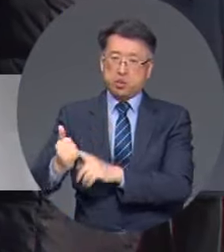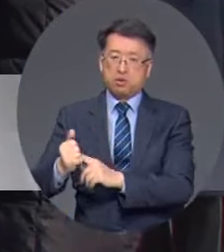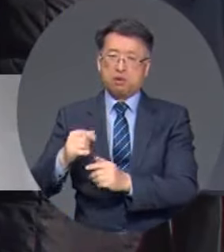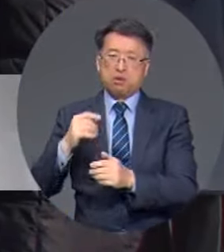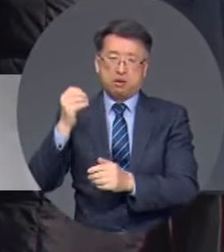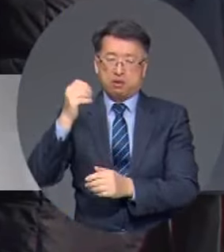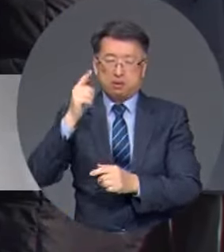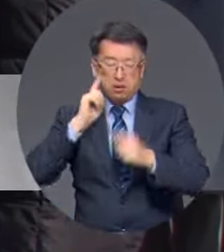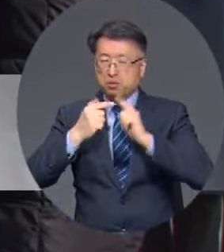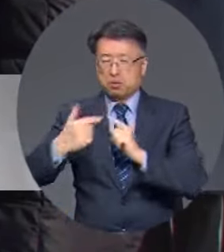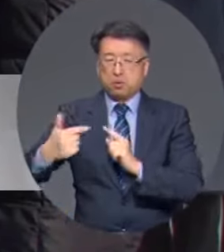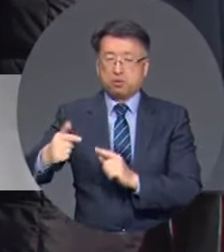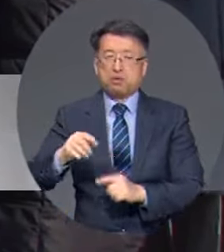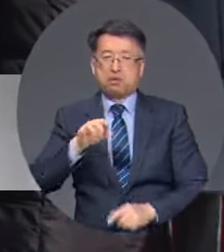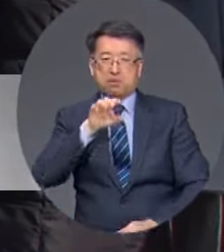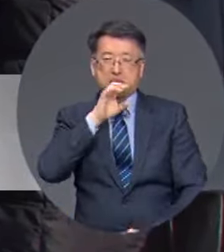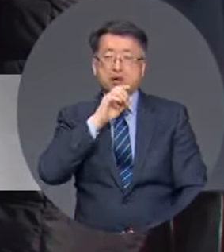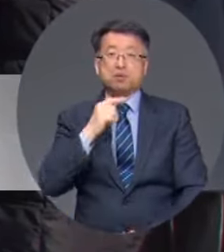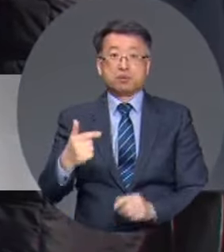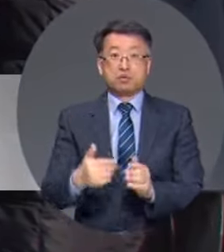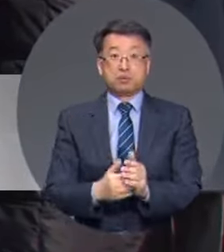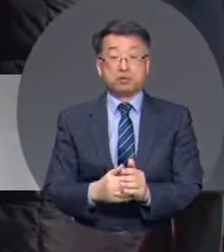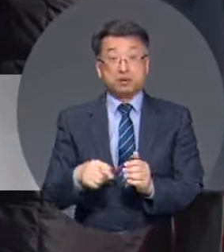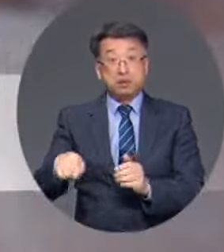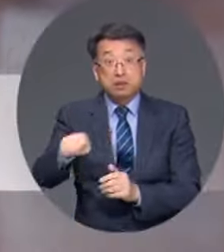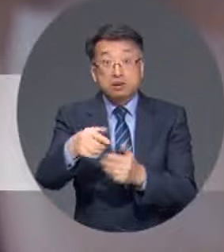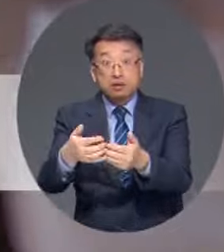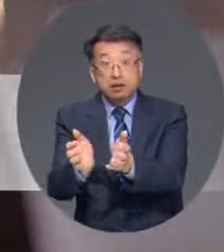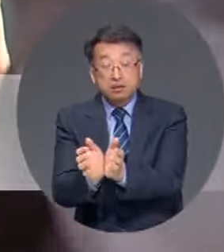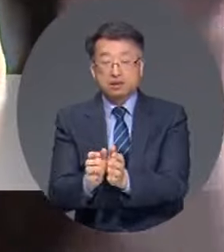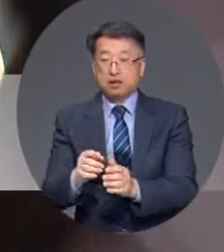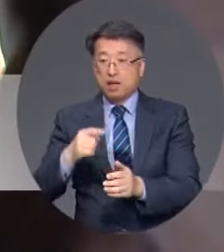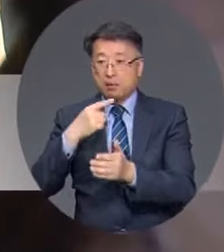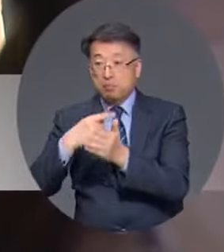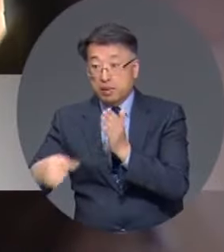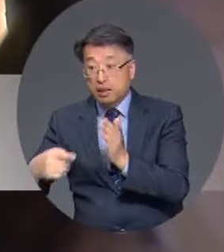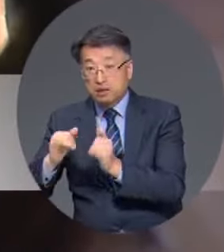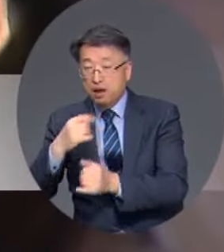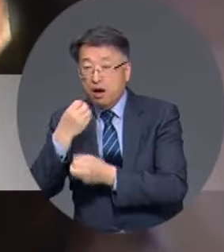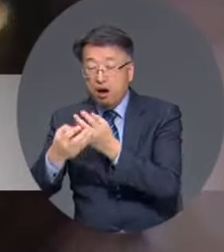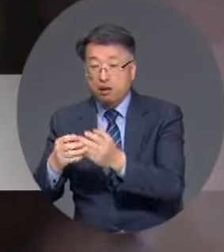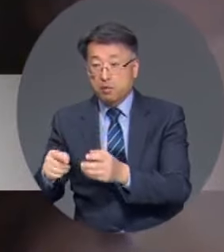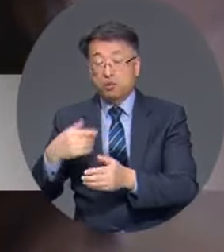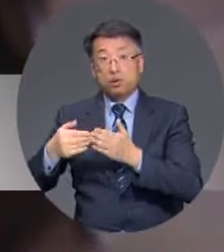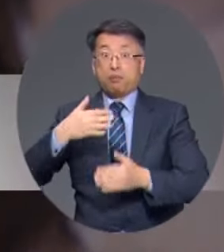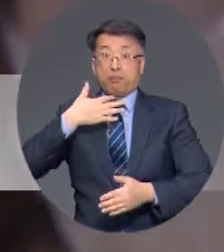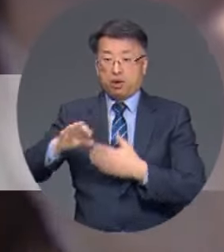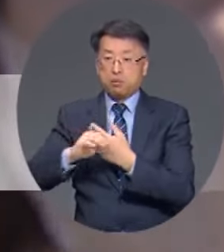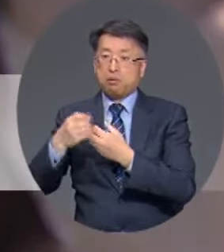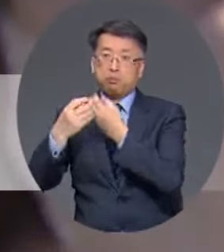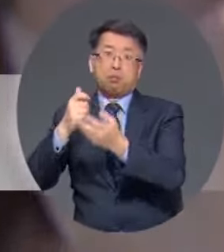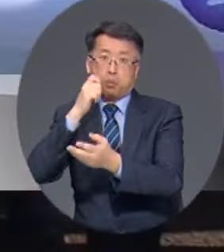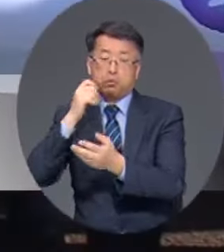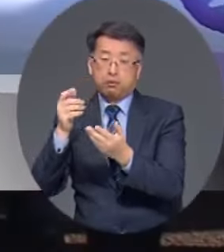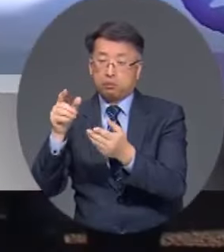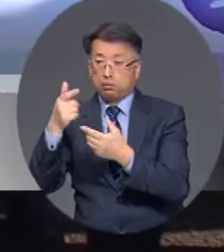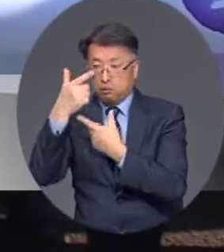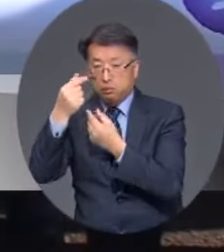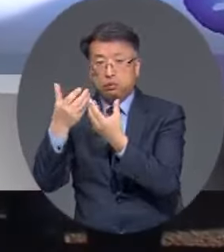준 것이라고 주장했습니다. 이들 단체는 피해자의 진술에 직접 경험하지 않고서는 진술할 수 없는